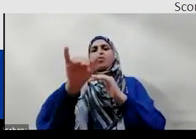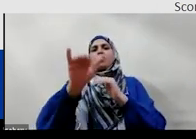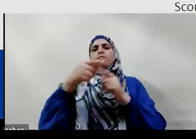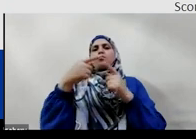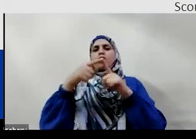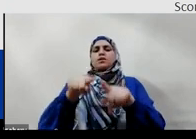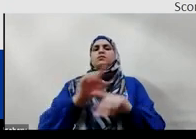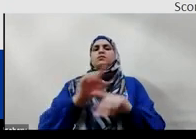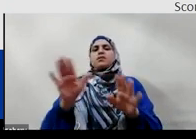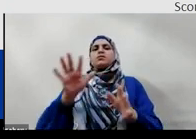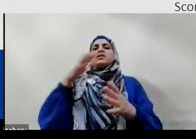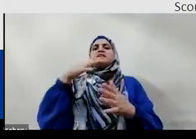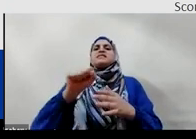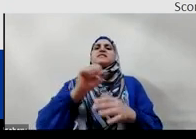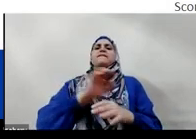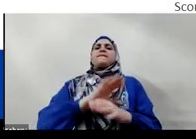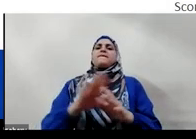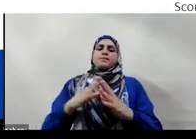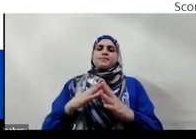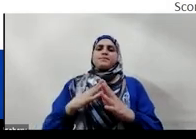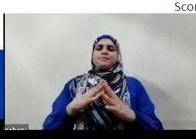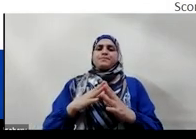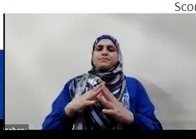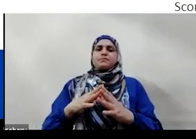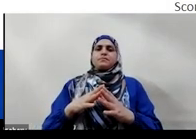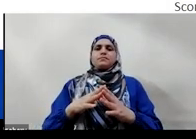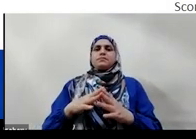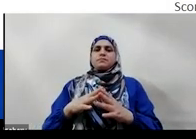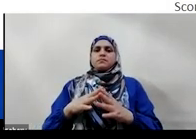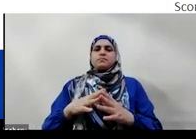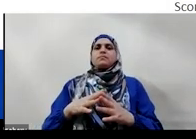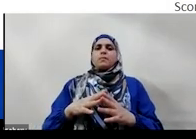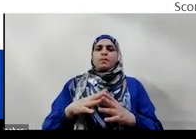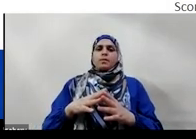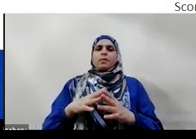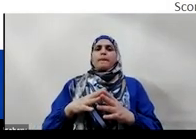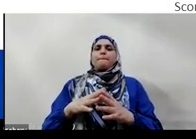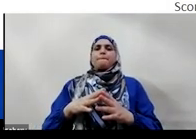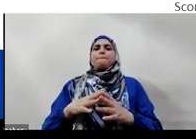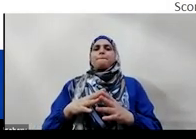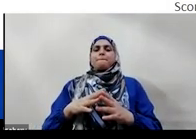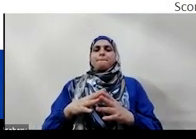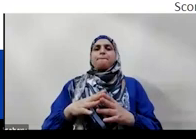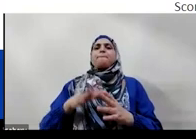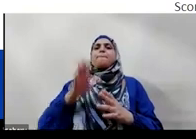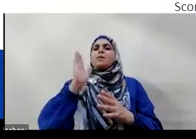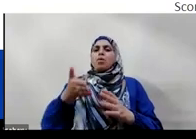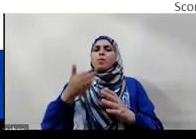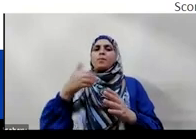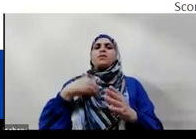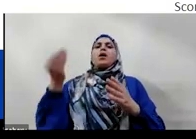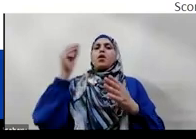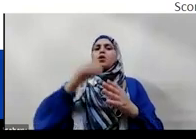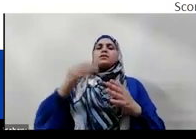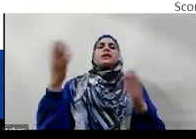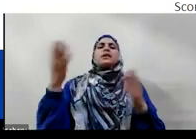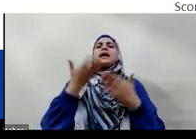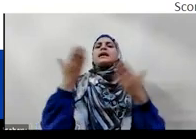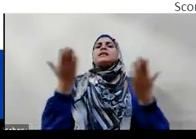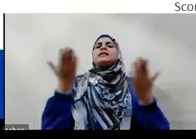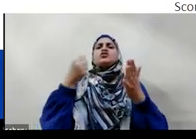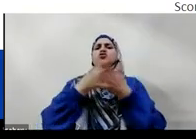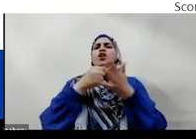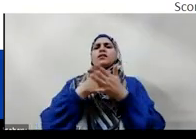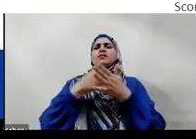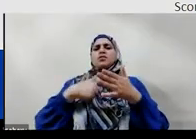بيه، وبدوس save عشان ال document يتعمل له save، وبقدر إن أنا upload documents الخاصة بكل